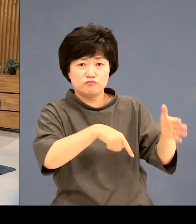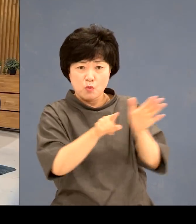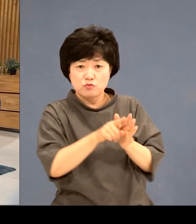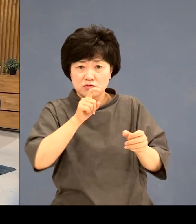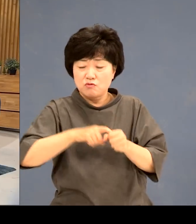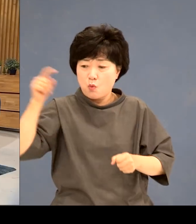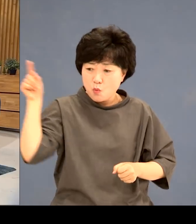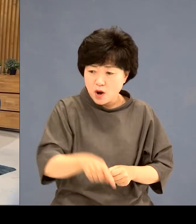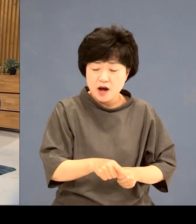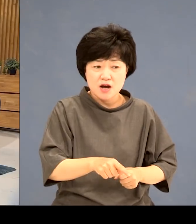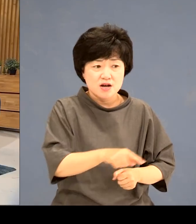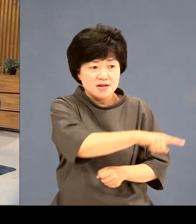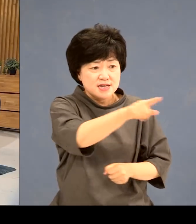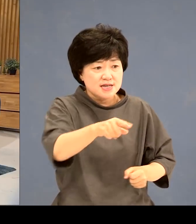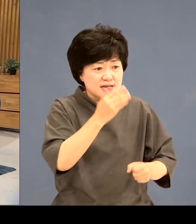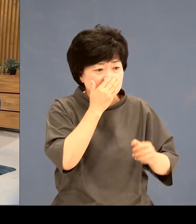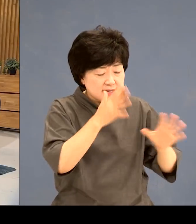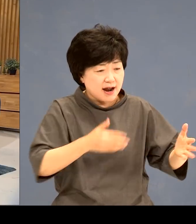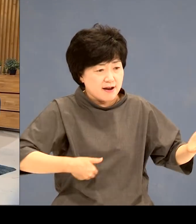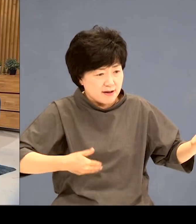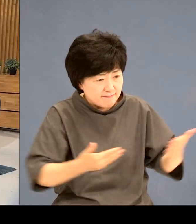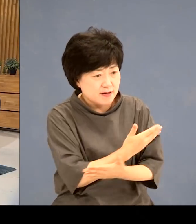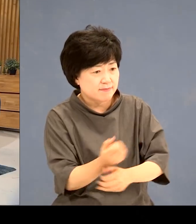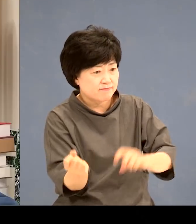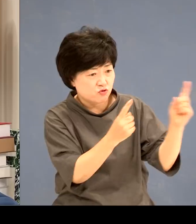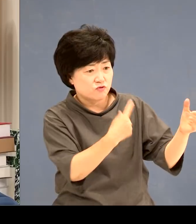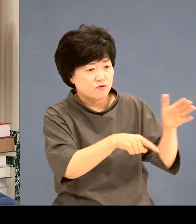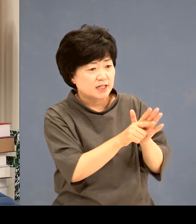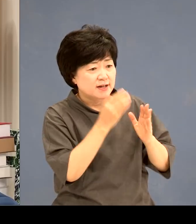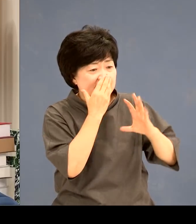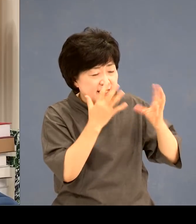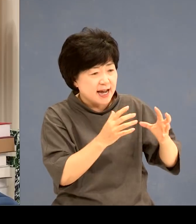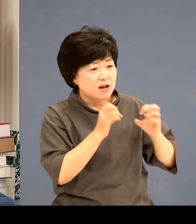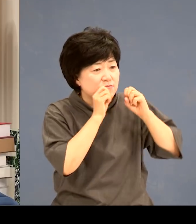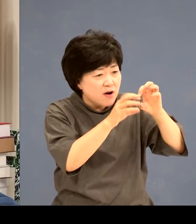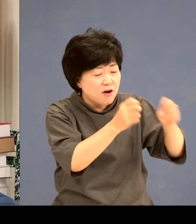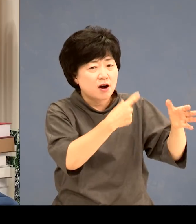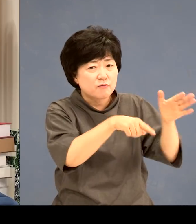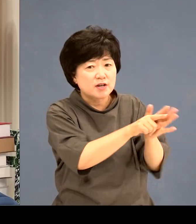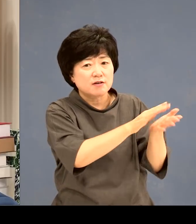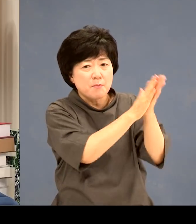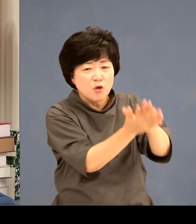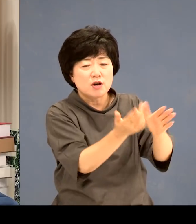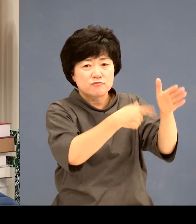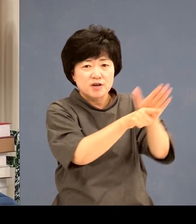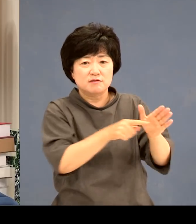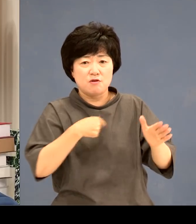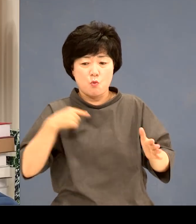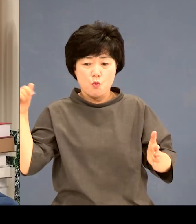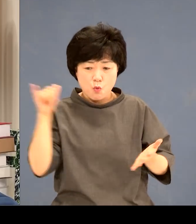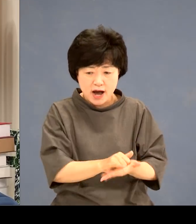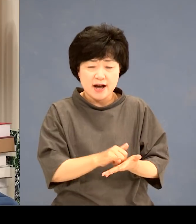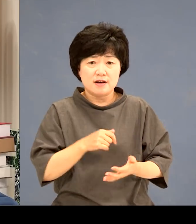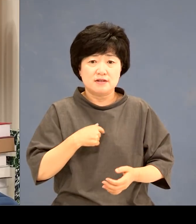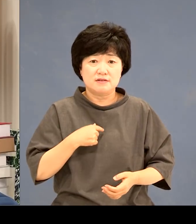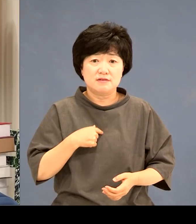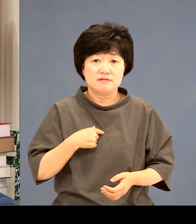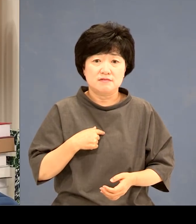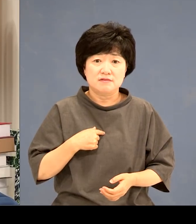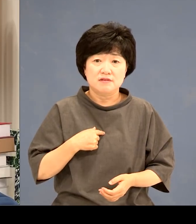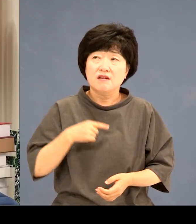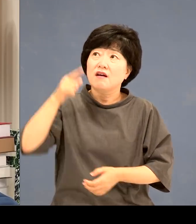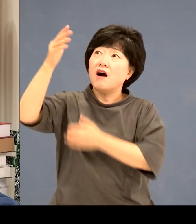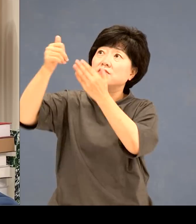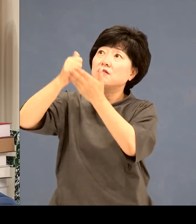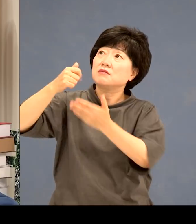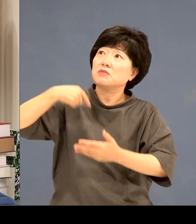이스라엘 바꾸려고 왔습니다. 예. 이스라엘의 부흥과 회개를 위해서 네. 유대인들을 변화시키려고 온 선교사예요. 제가 네. 여기 왜 왔다니요?